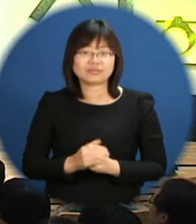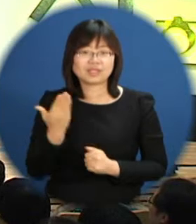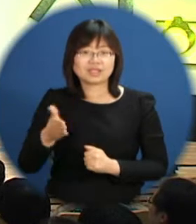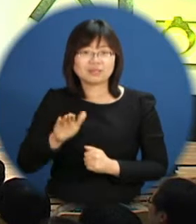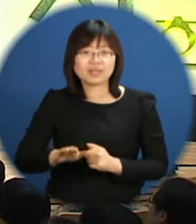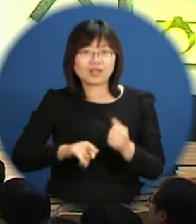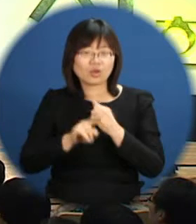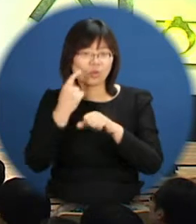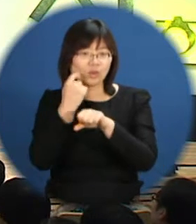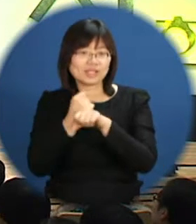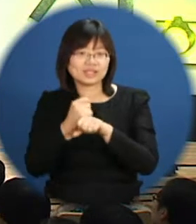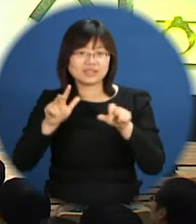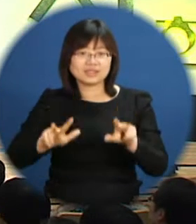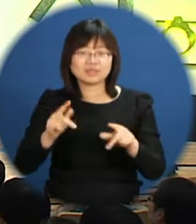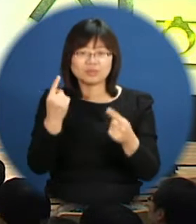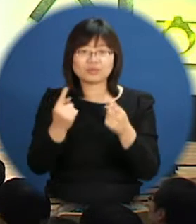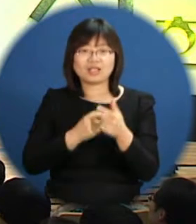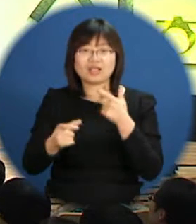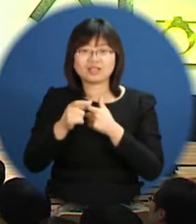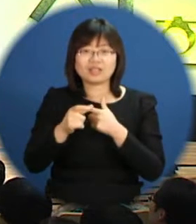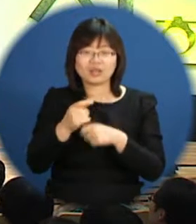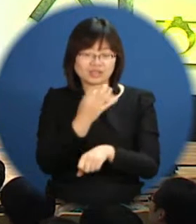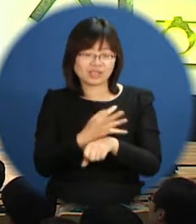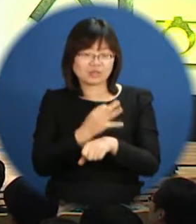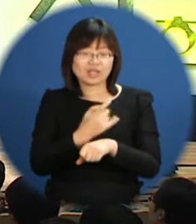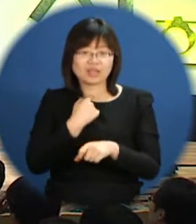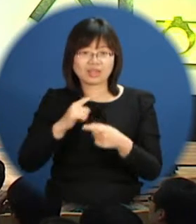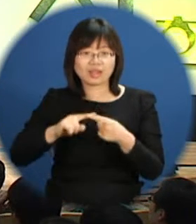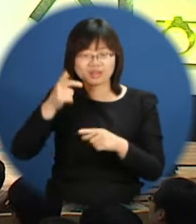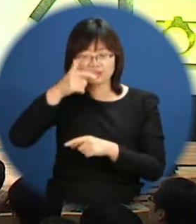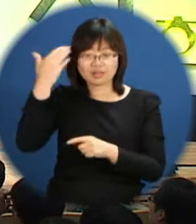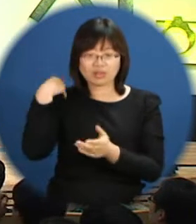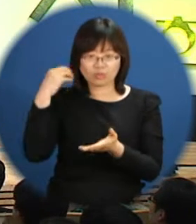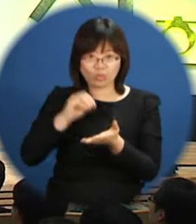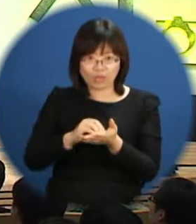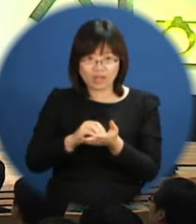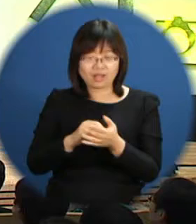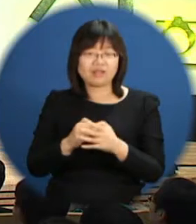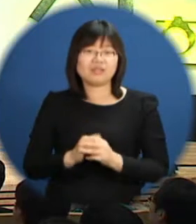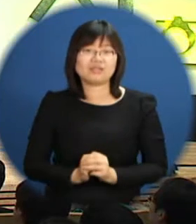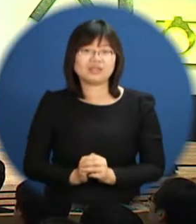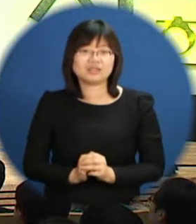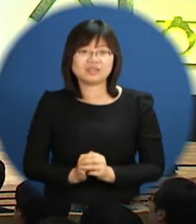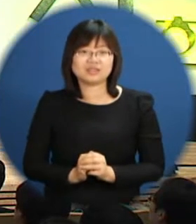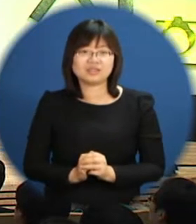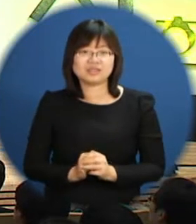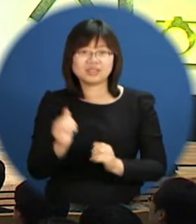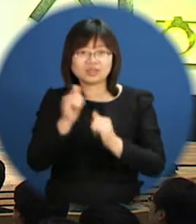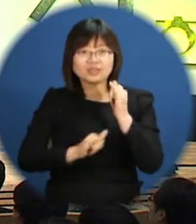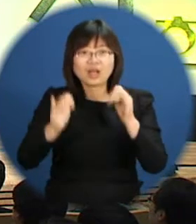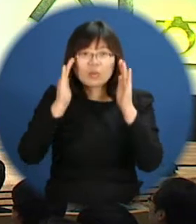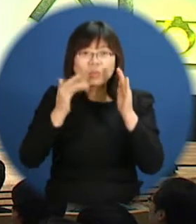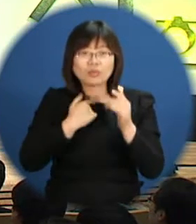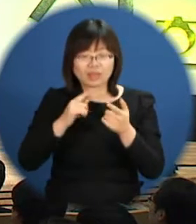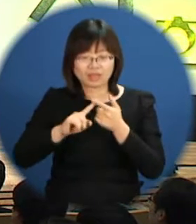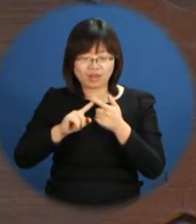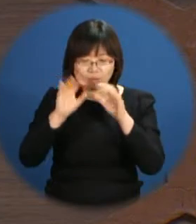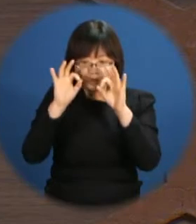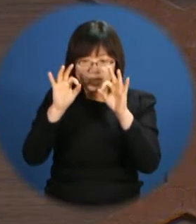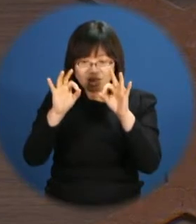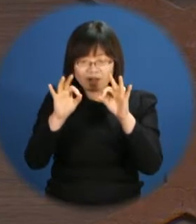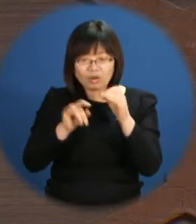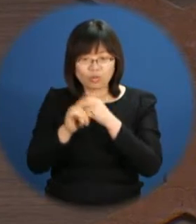그러나 과학이 지금보다 훨씬 더 단순했던 옛날로 돌아가서 그 역사를 공부해 보면 이